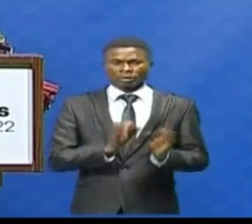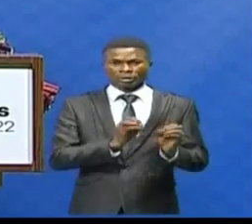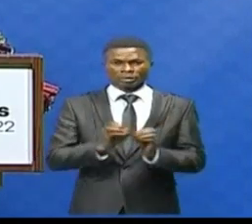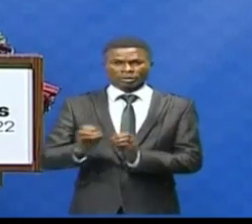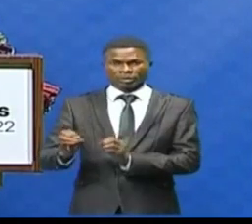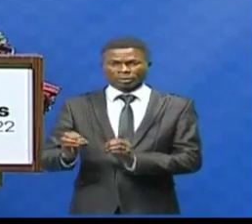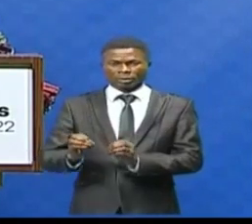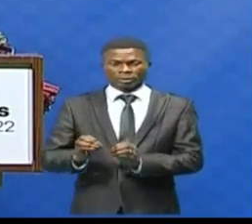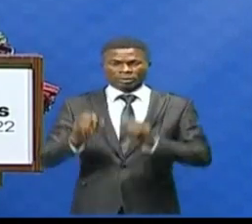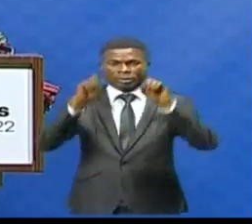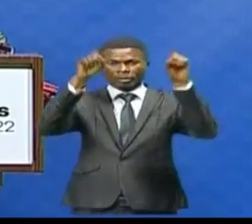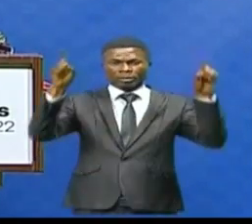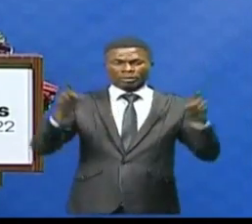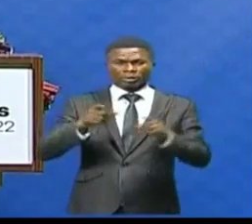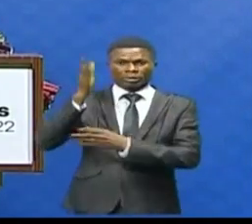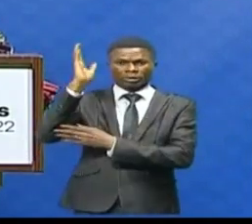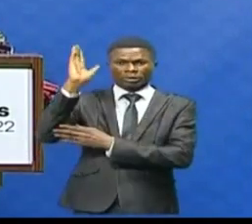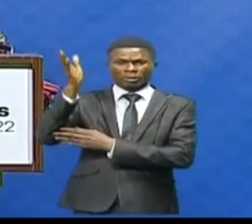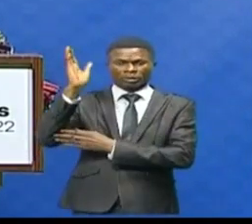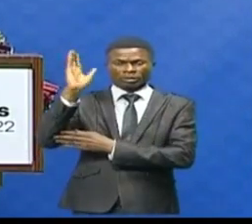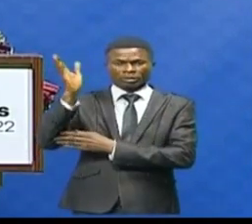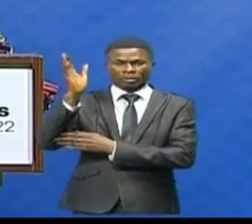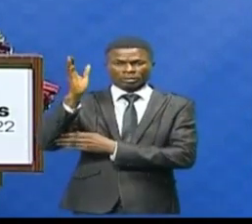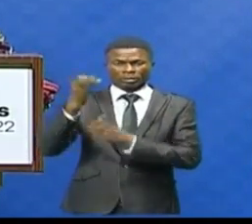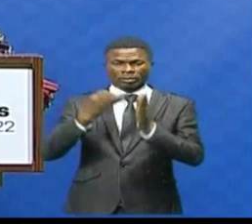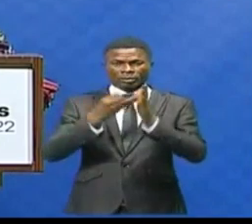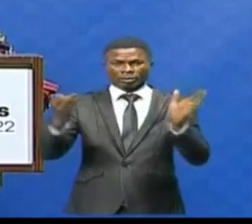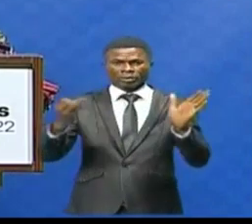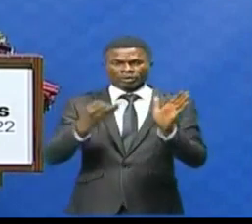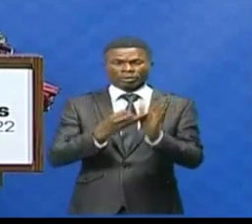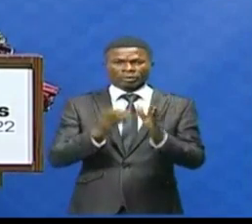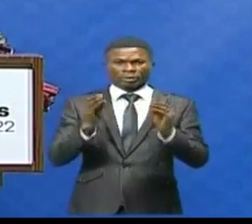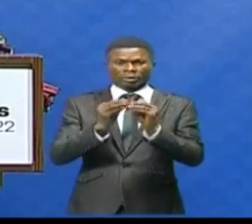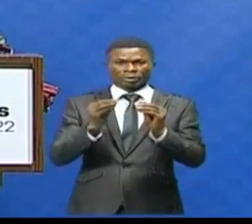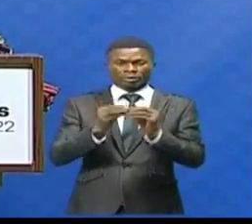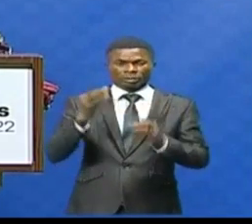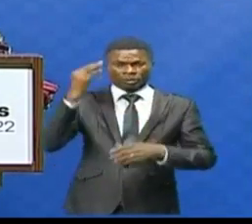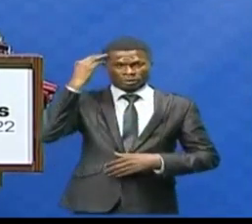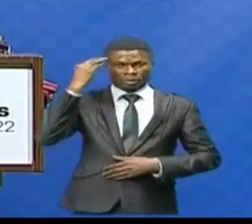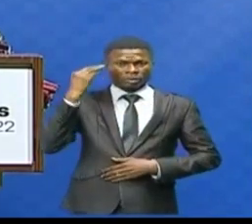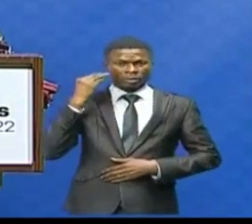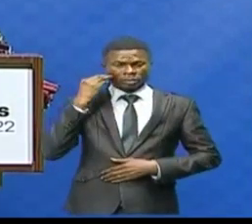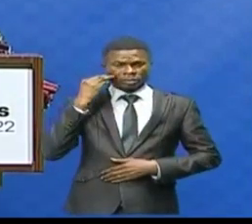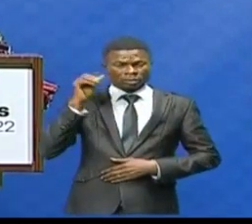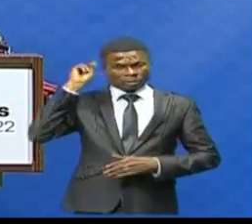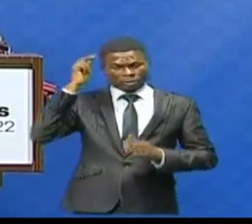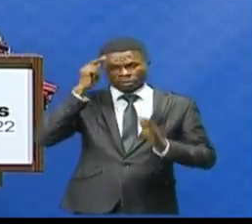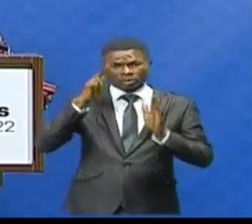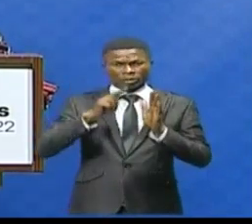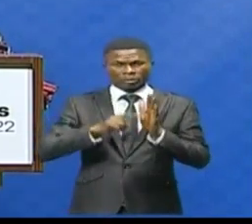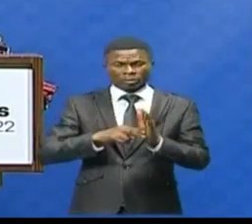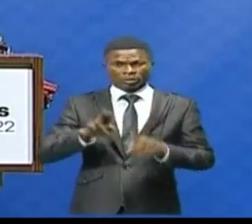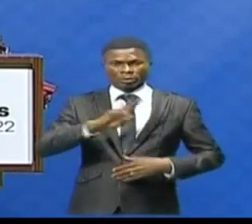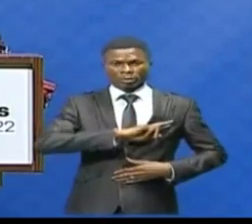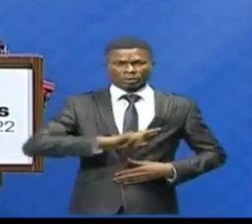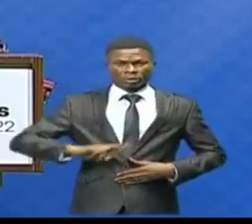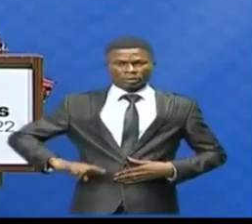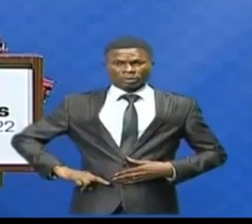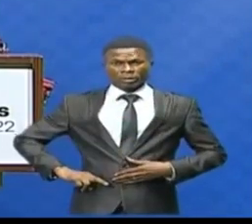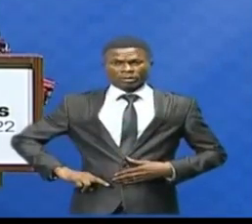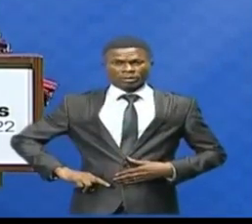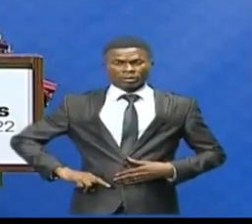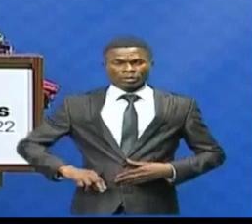en vision conférence la 77e réunion du Conseil des ministres du gouvernement de la République